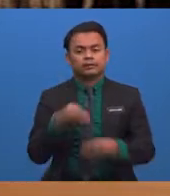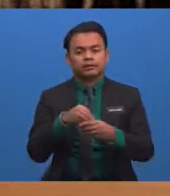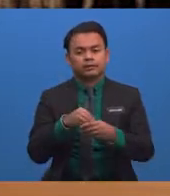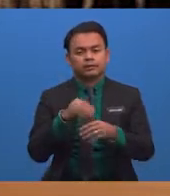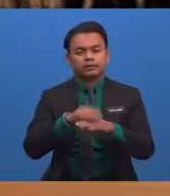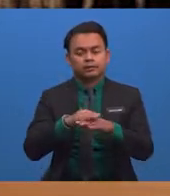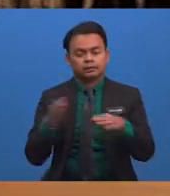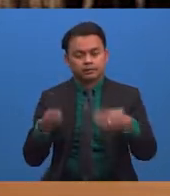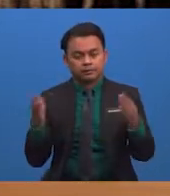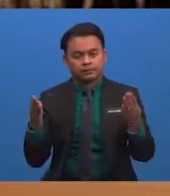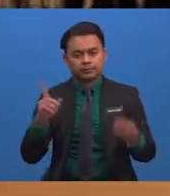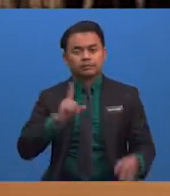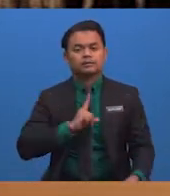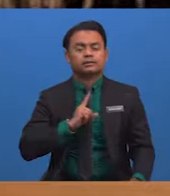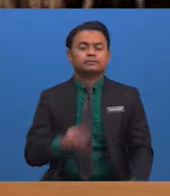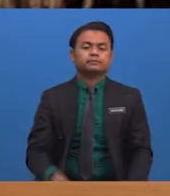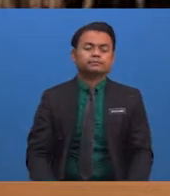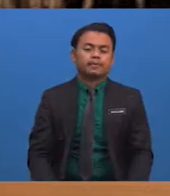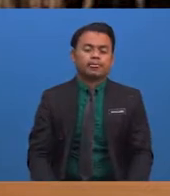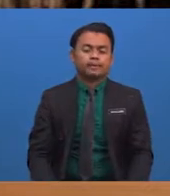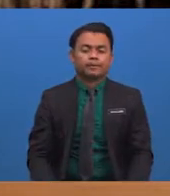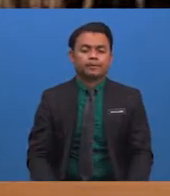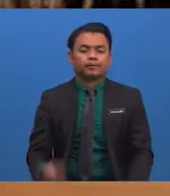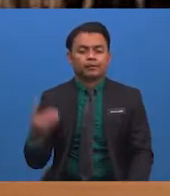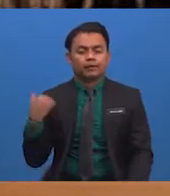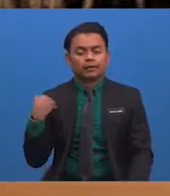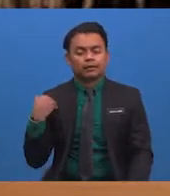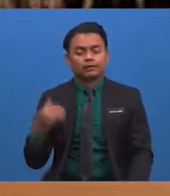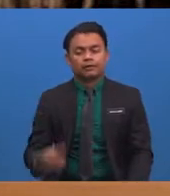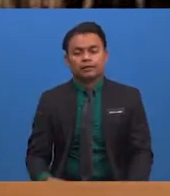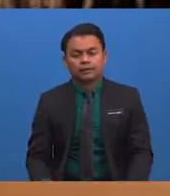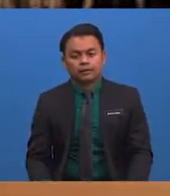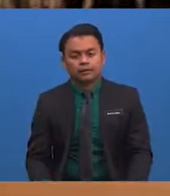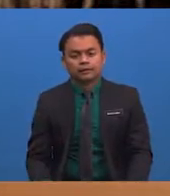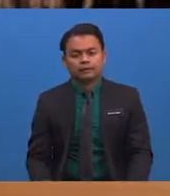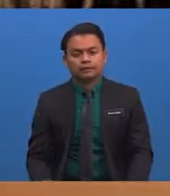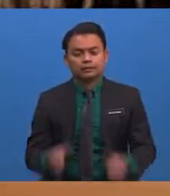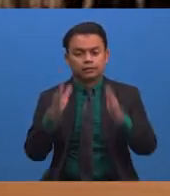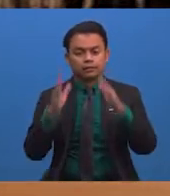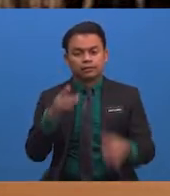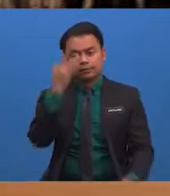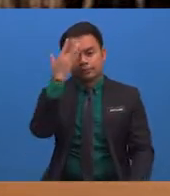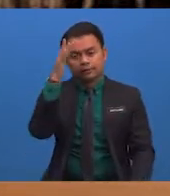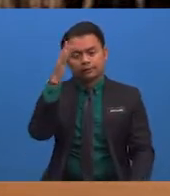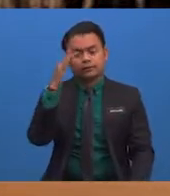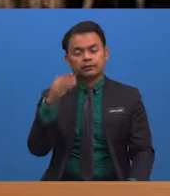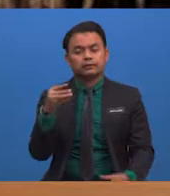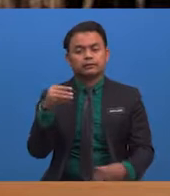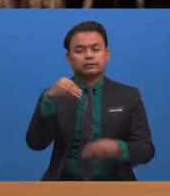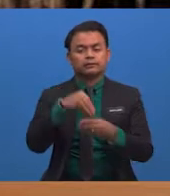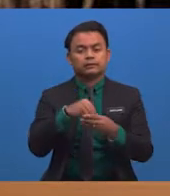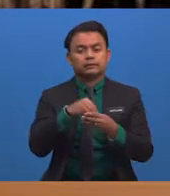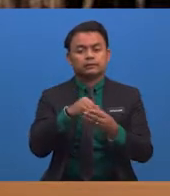dan sebagainya. Selain itu, muncul juga tokoh-tokoh ilmuwan perubatan Islam seperti